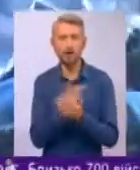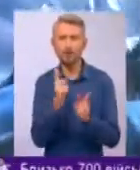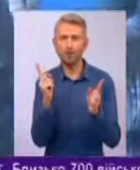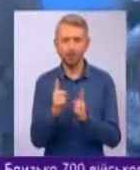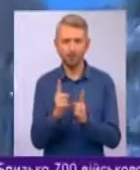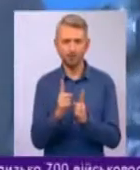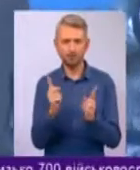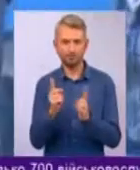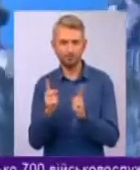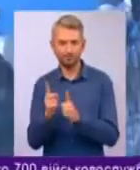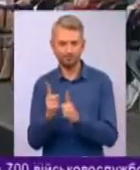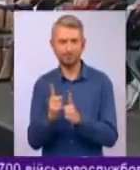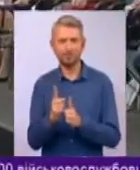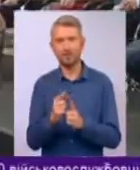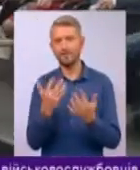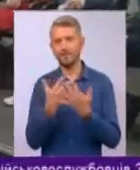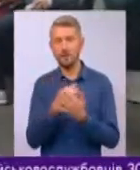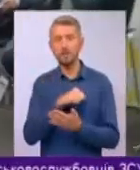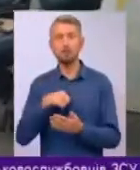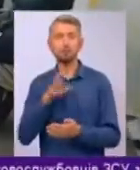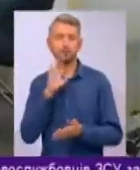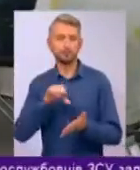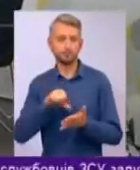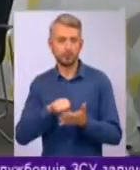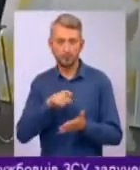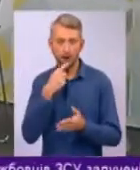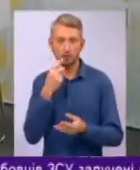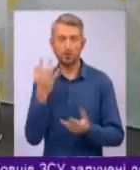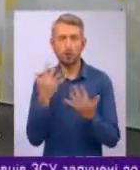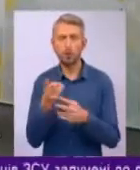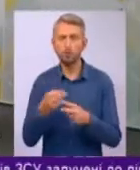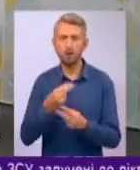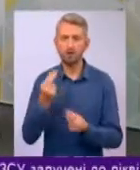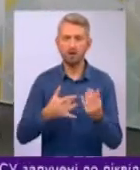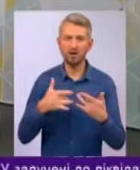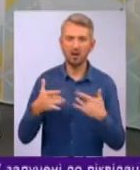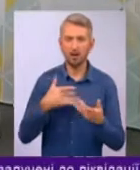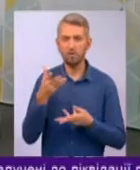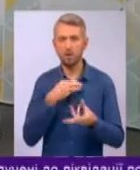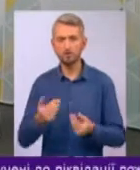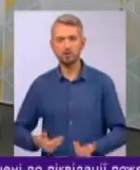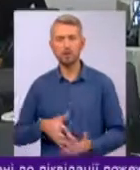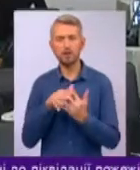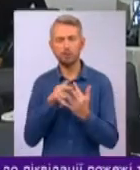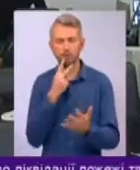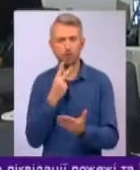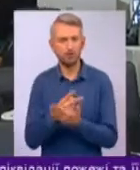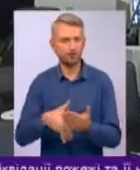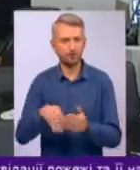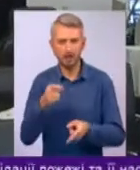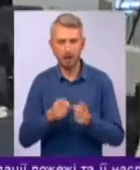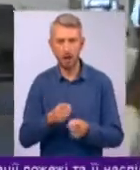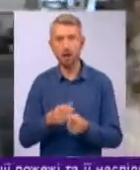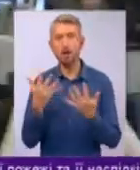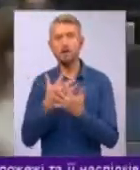зі стрічки. Самі ж героїні кажуть, це кіно без гри та фальшу. Життя на фронті висвітлене у усіх реаліях. Стрічку відзняли